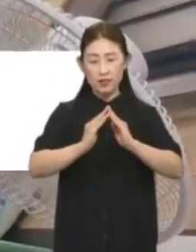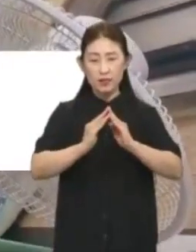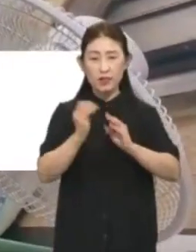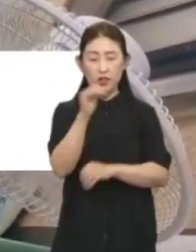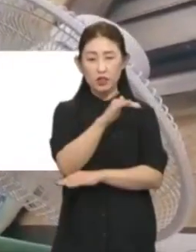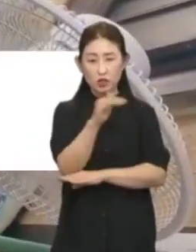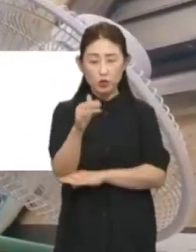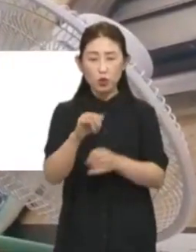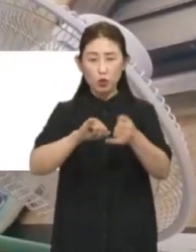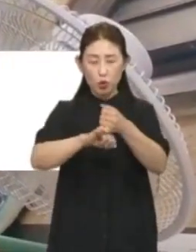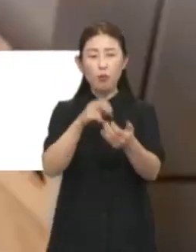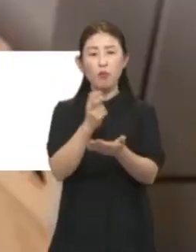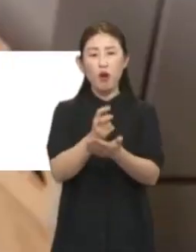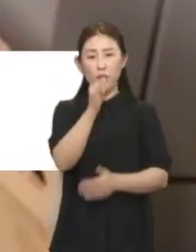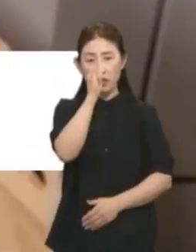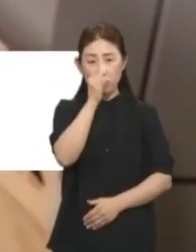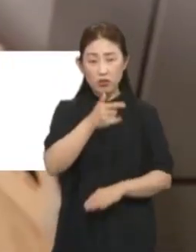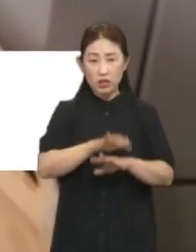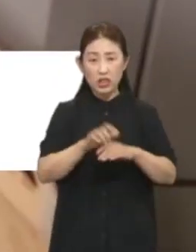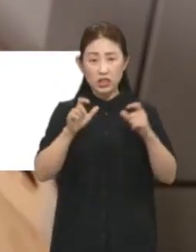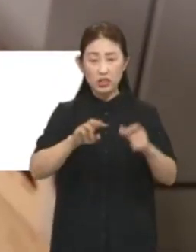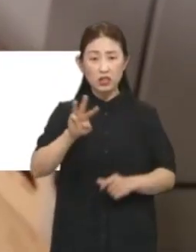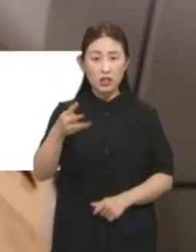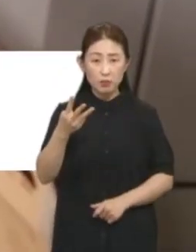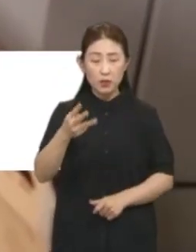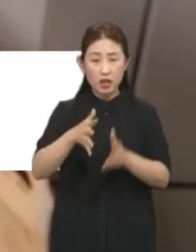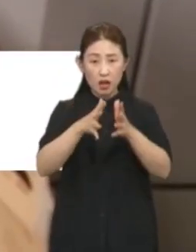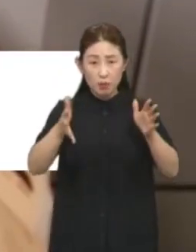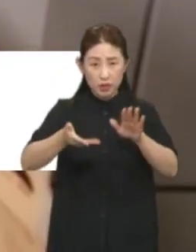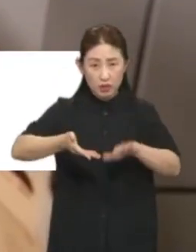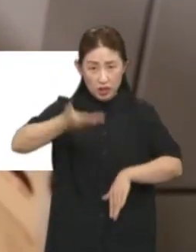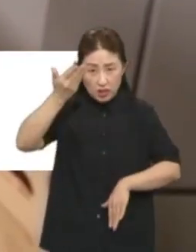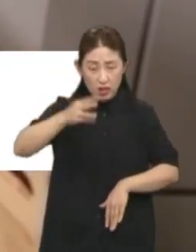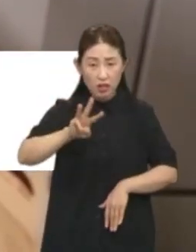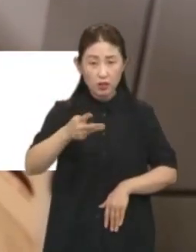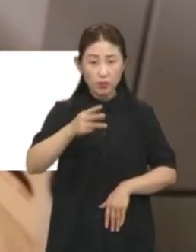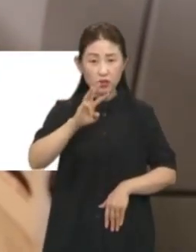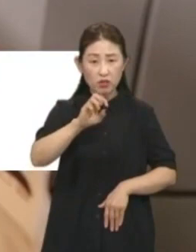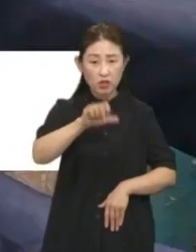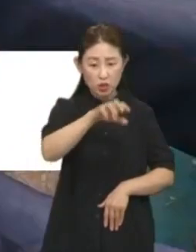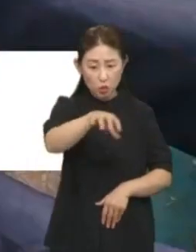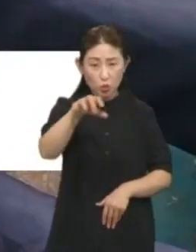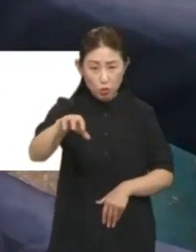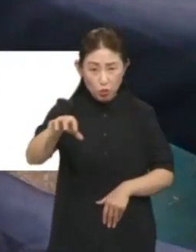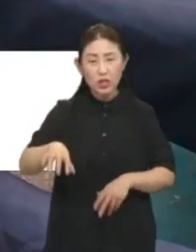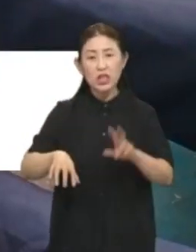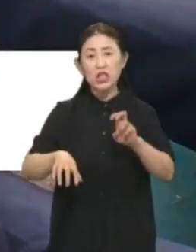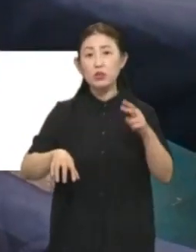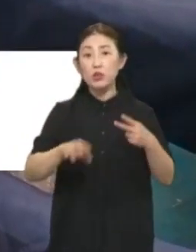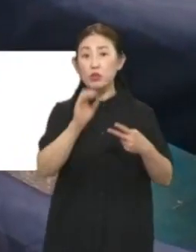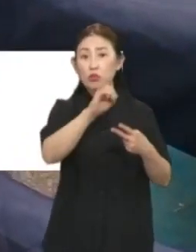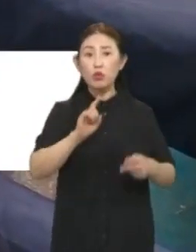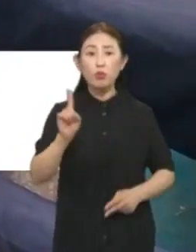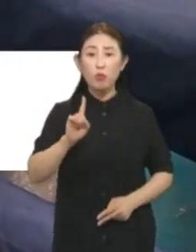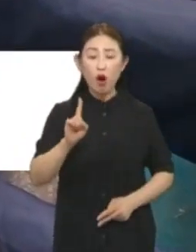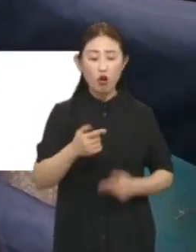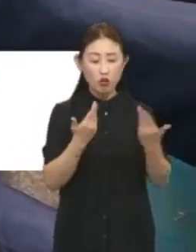준수가 의무화됐지만 대전지역 300세대 이상 공동주택 300 35곳 중 22%는